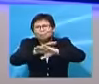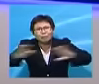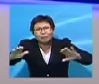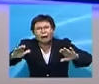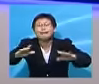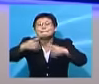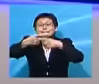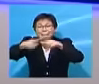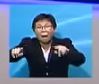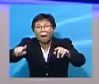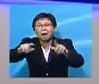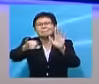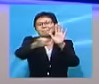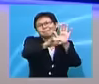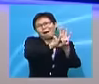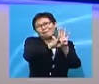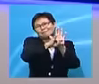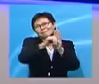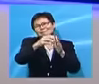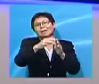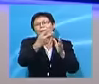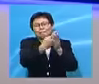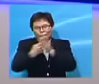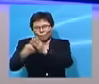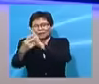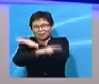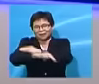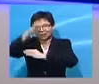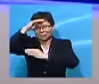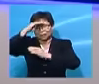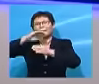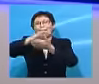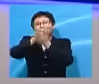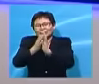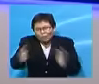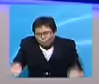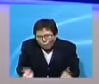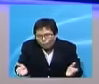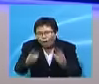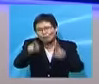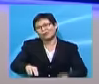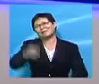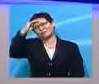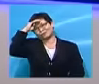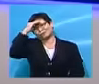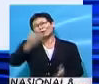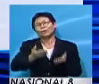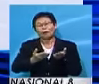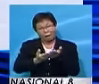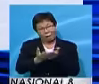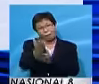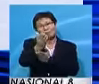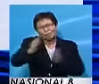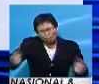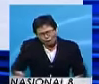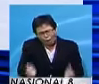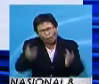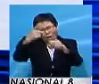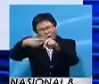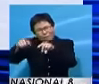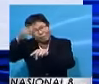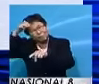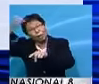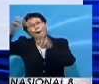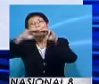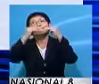Sebaliknya, yang merupakan identiti perpaduan negeri itu yang menjadi motivasi rakyatnya. Tegas beliau, ia turut mendorong kepada kepelbagaian